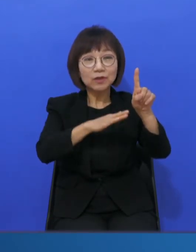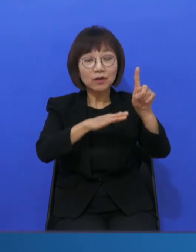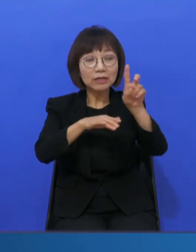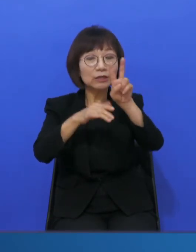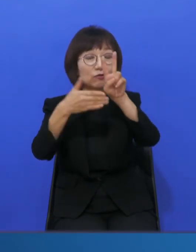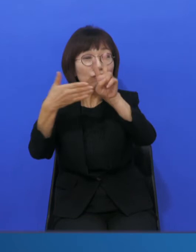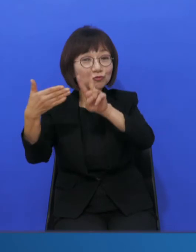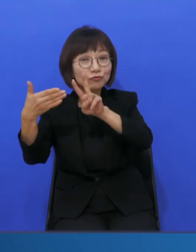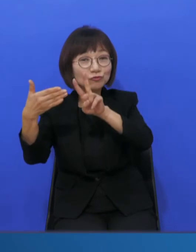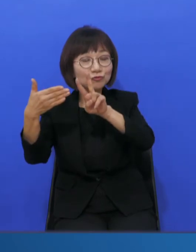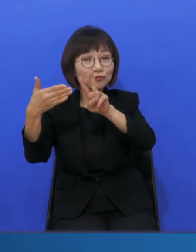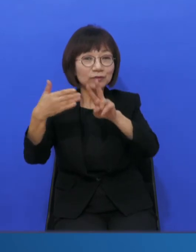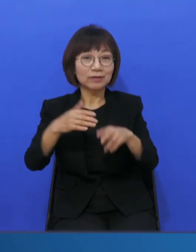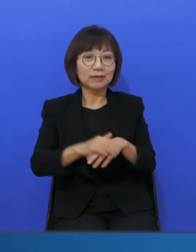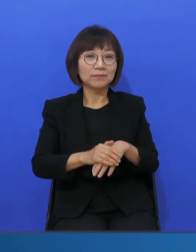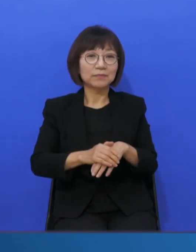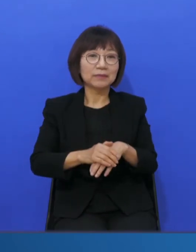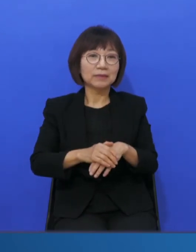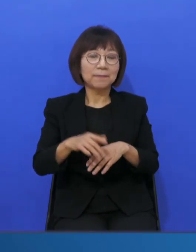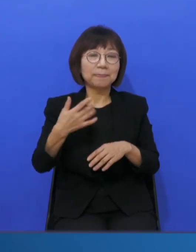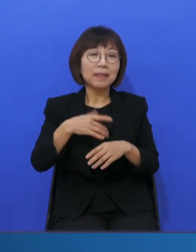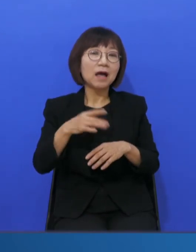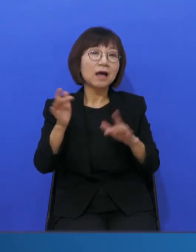2월 9일까지